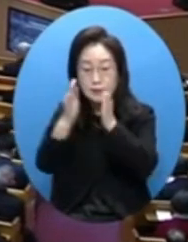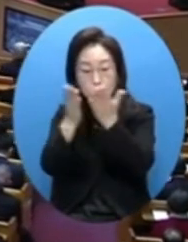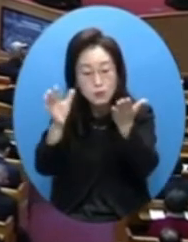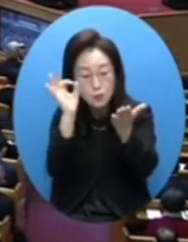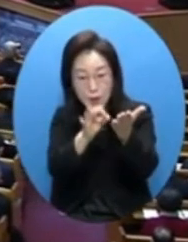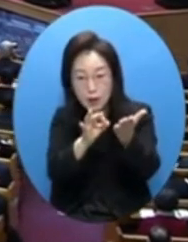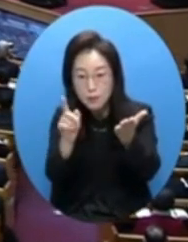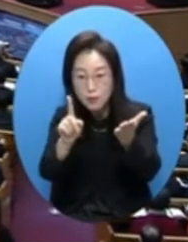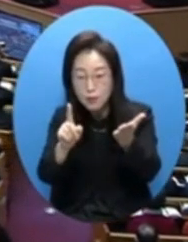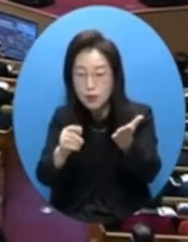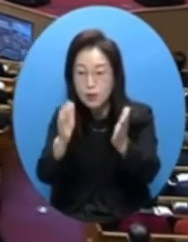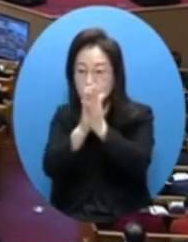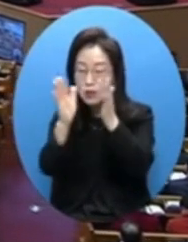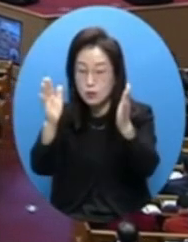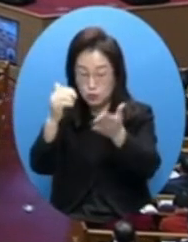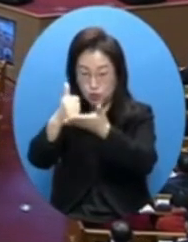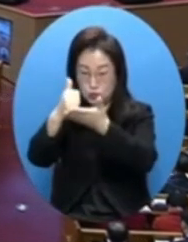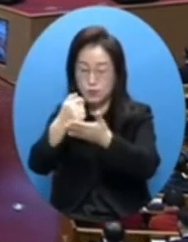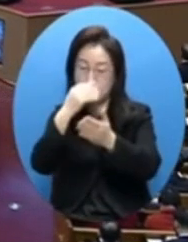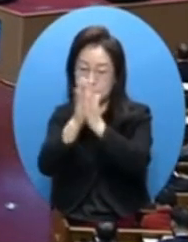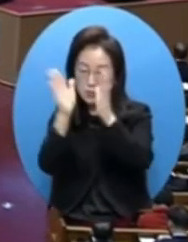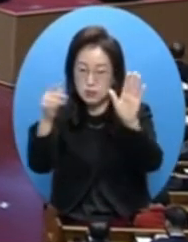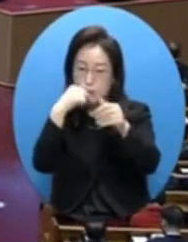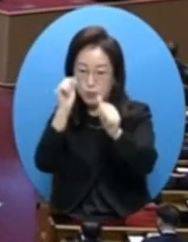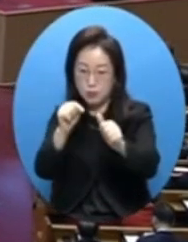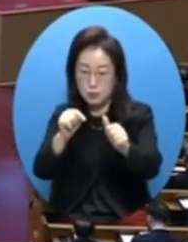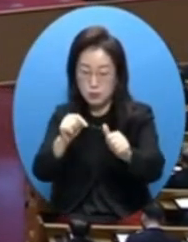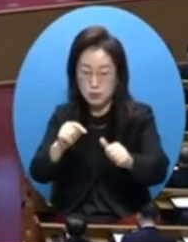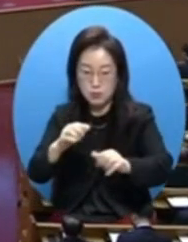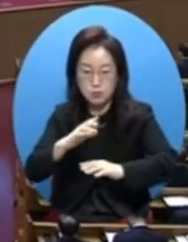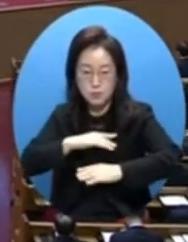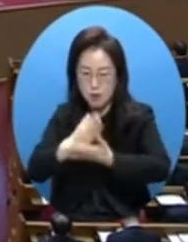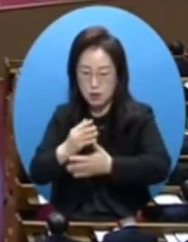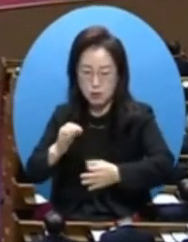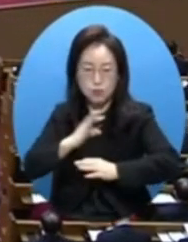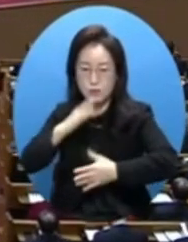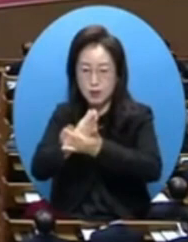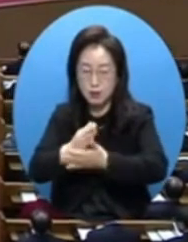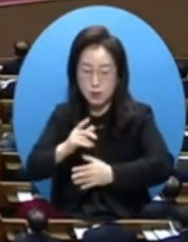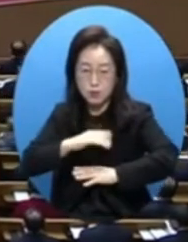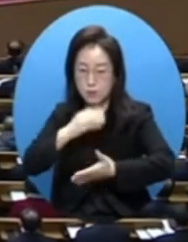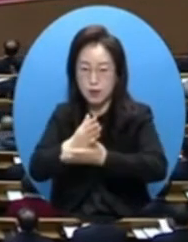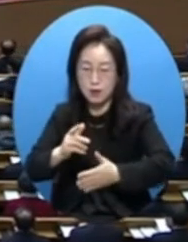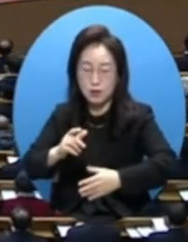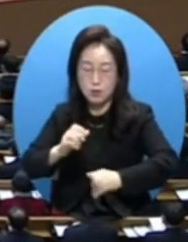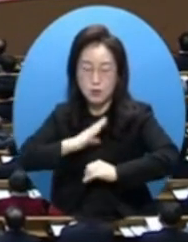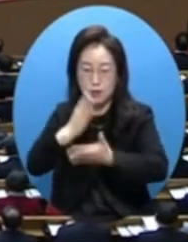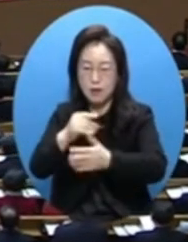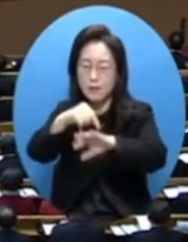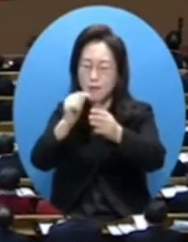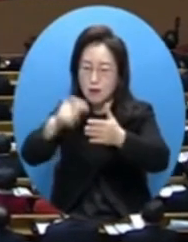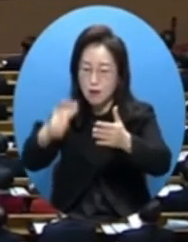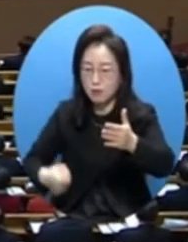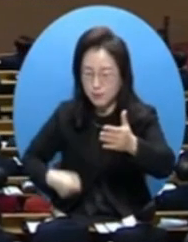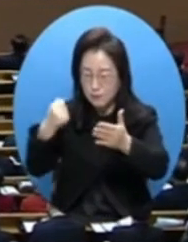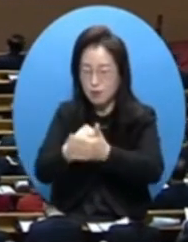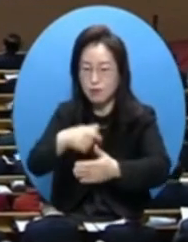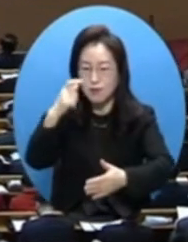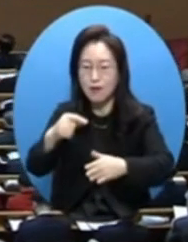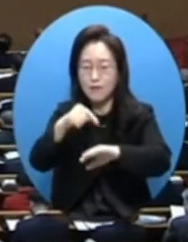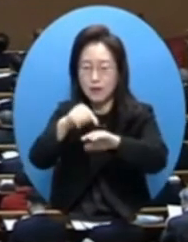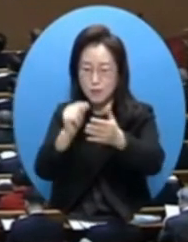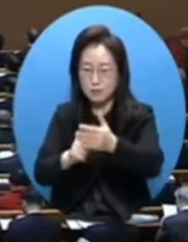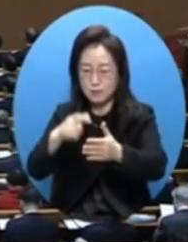주님이 친히 명령하시기를 두려워하지 말고 놀라지 말라, 두려워하지 말고 놀라지 말라, 마음을 강하게 하고 담대해라, 강하게 하고